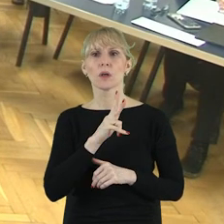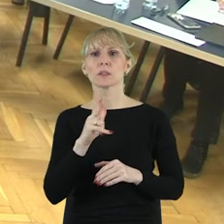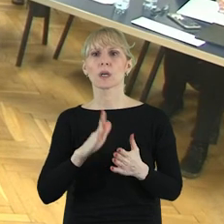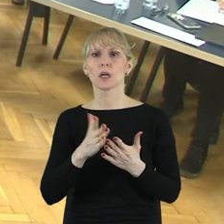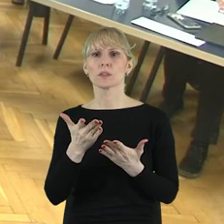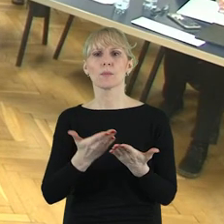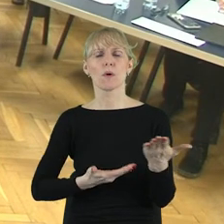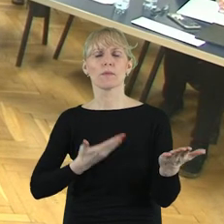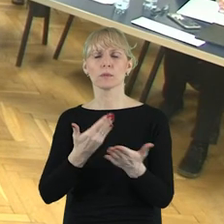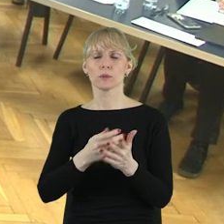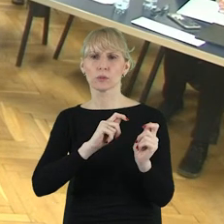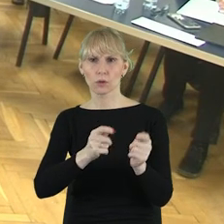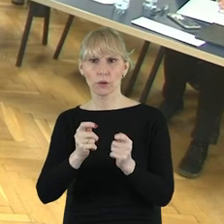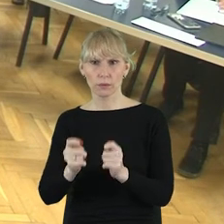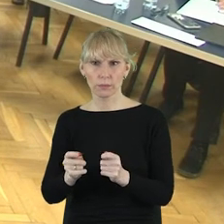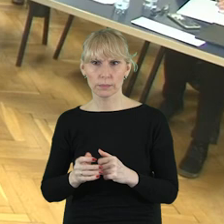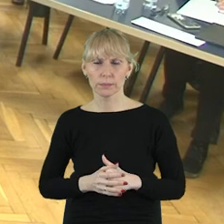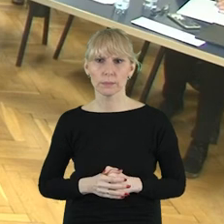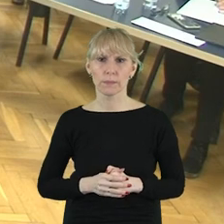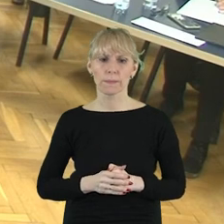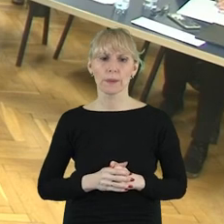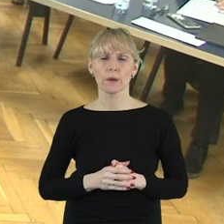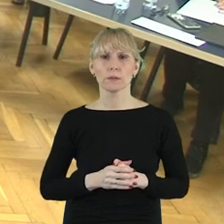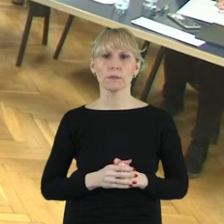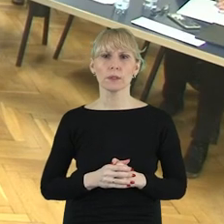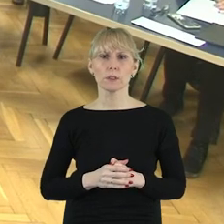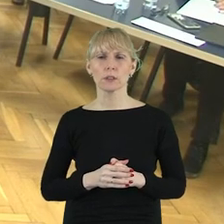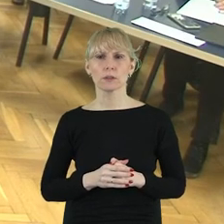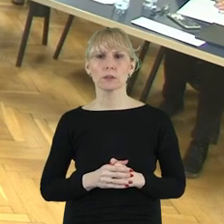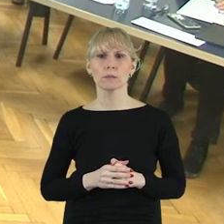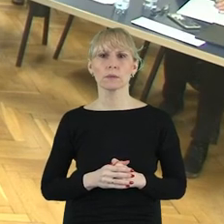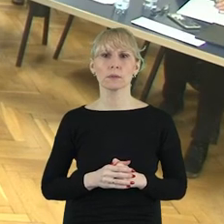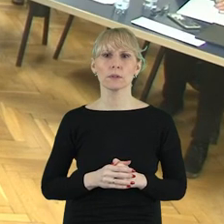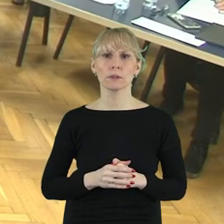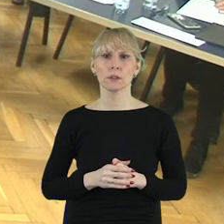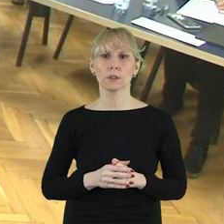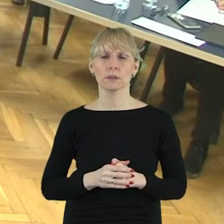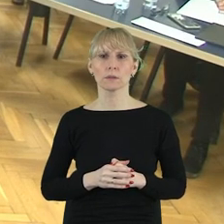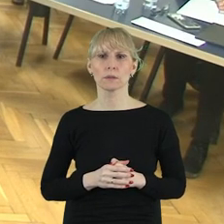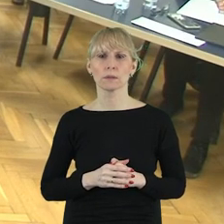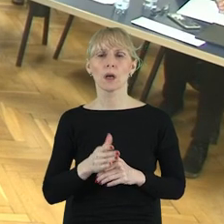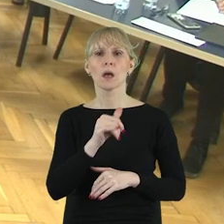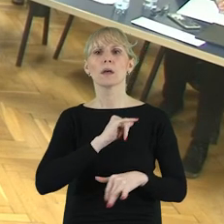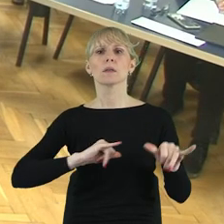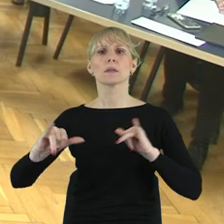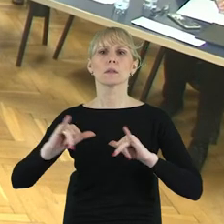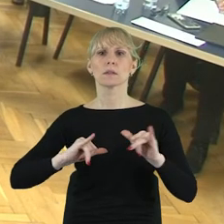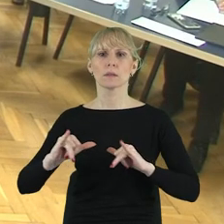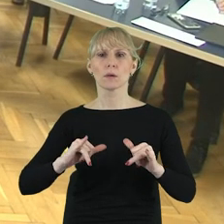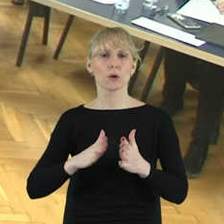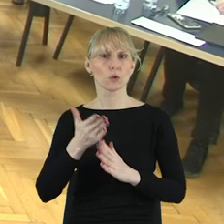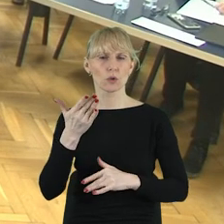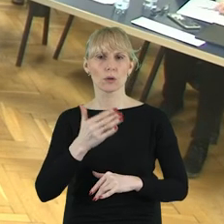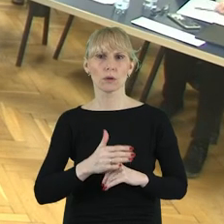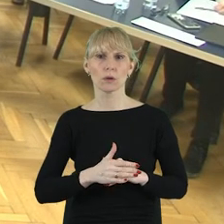każdym naborem wniosków o dofinansowanie. I również przy drugim naborze wniosków o przyznanie pomocy samorząd